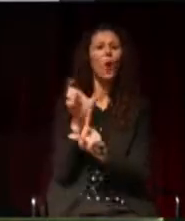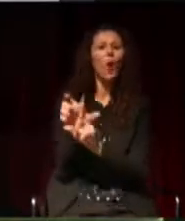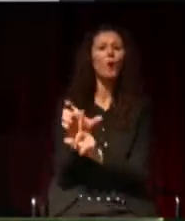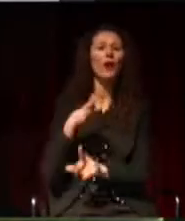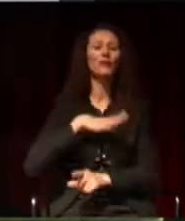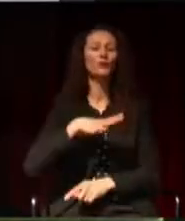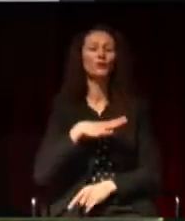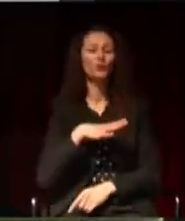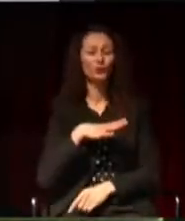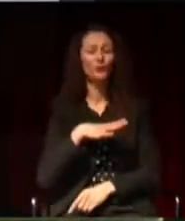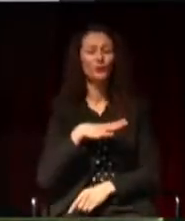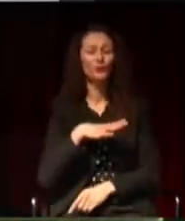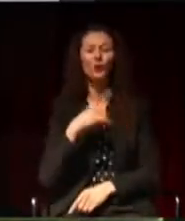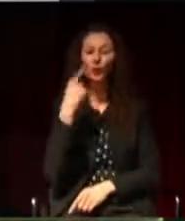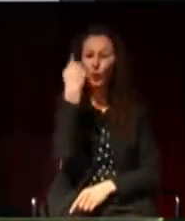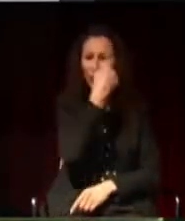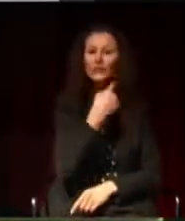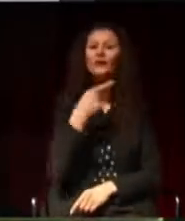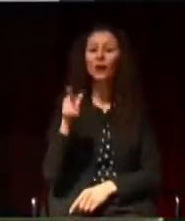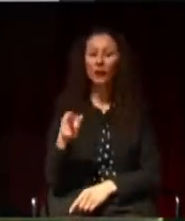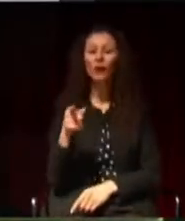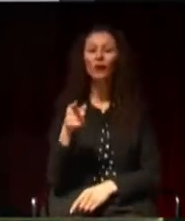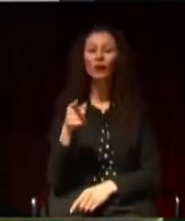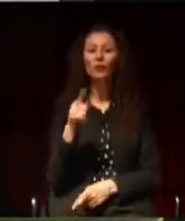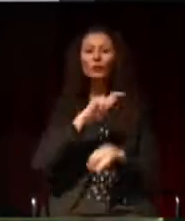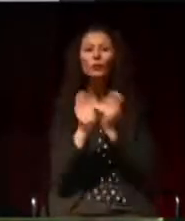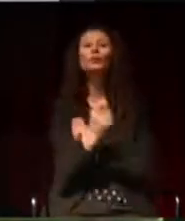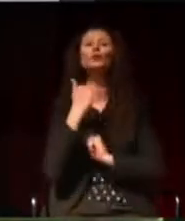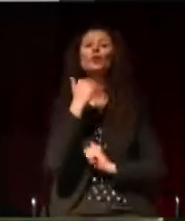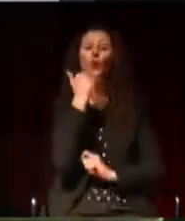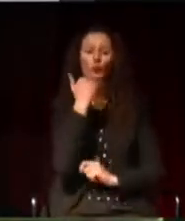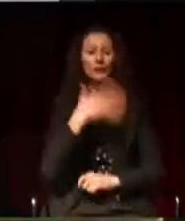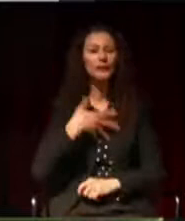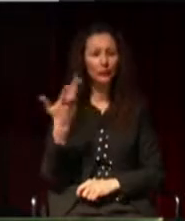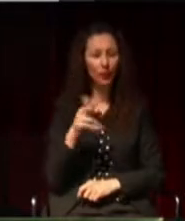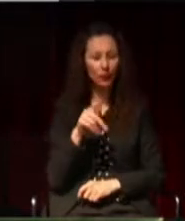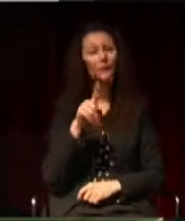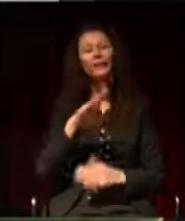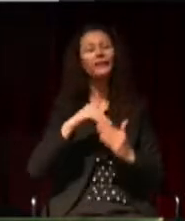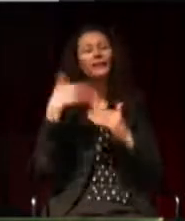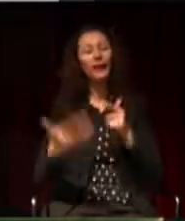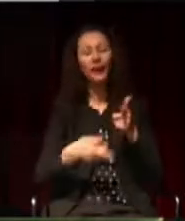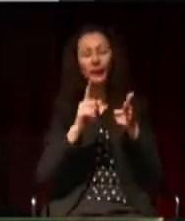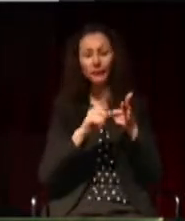korumak istiyorlar. Dolayısıyla dönüşemiyor. Dönüşmek istemiyor. Bir diğeri